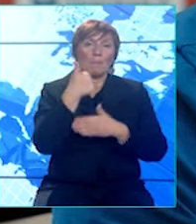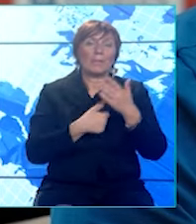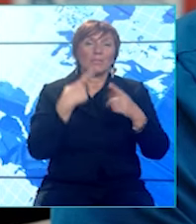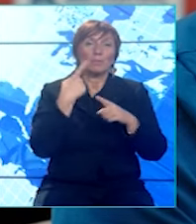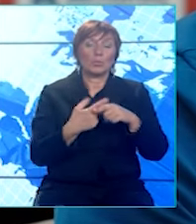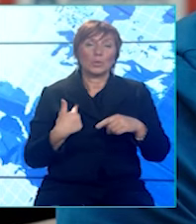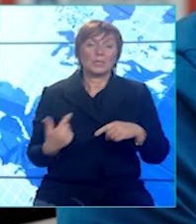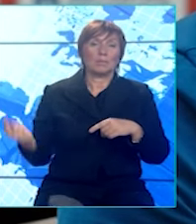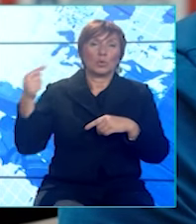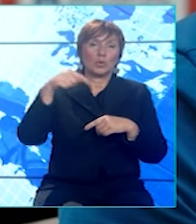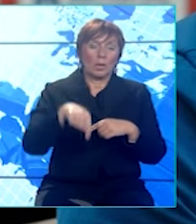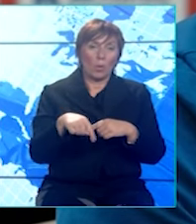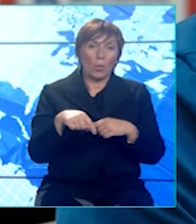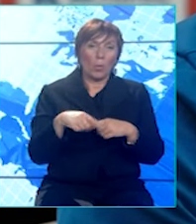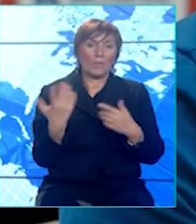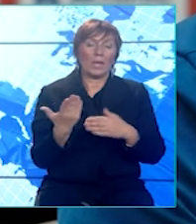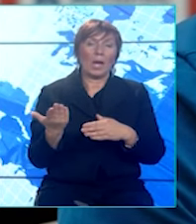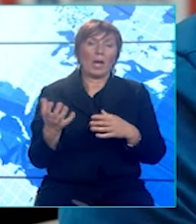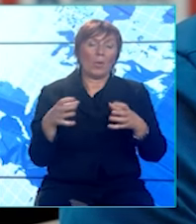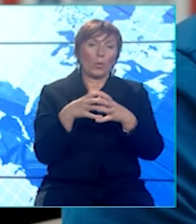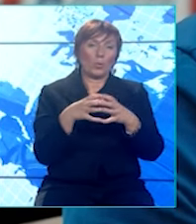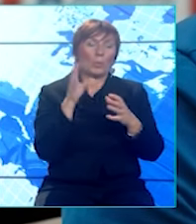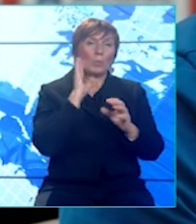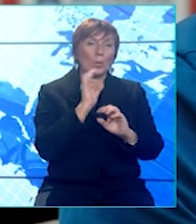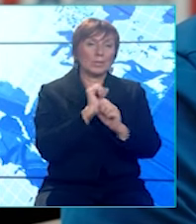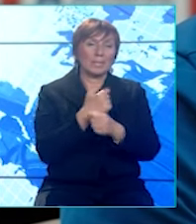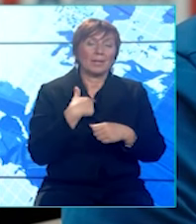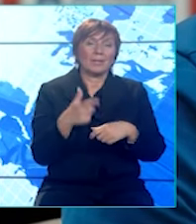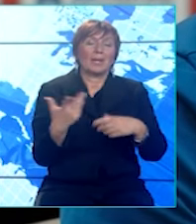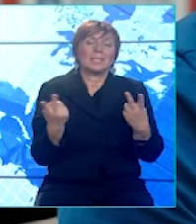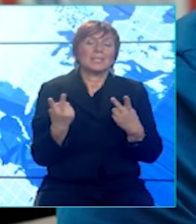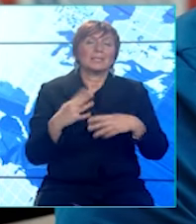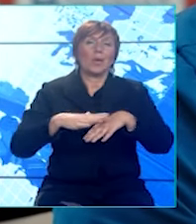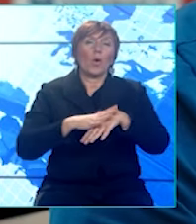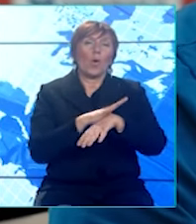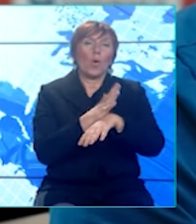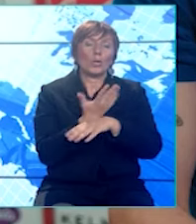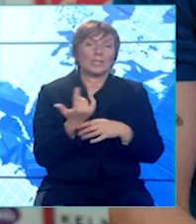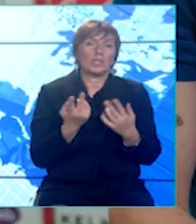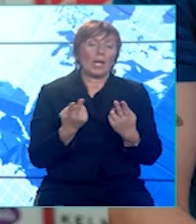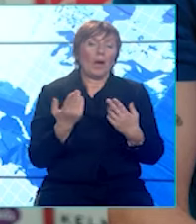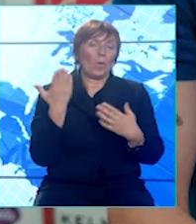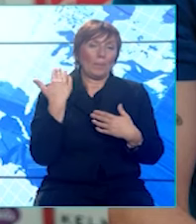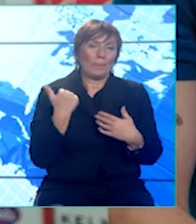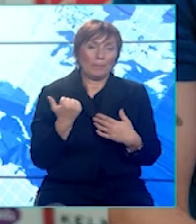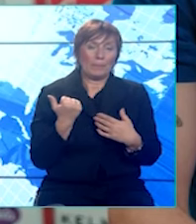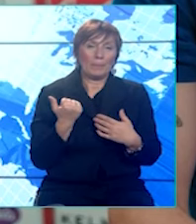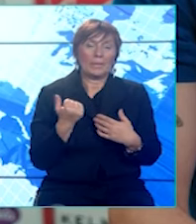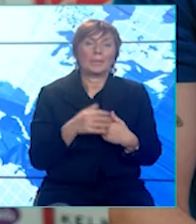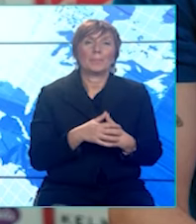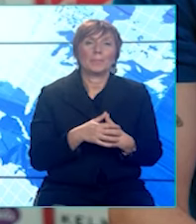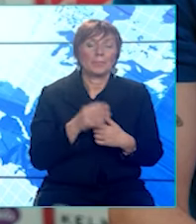da sam došao ovdje u reprezentaciju, takav je i da vas osjećaj, u njeri različite osjećaj, da vatra koja